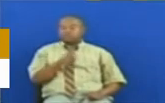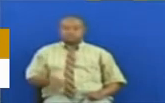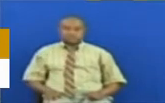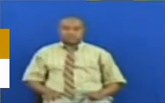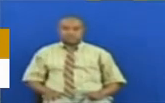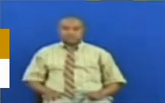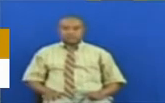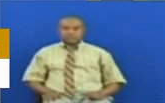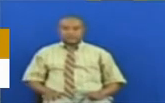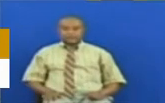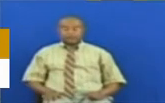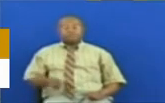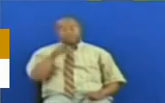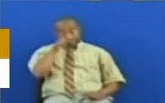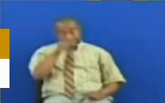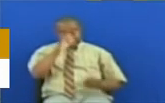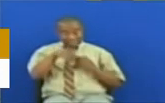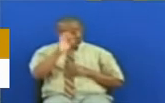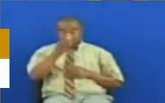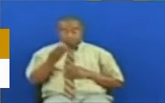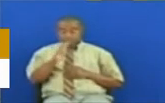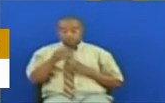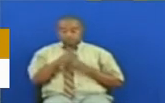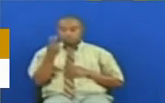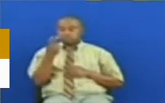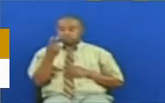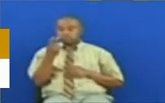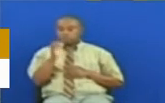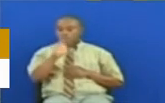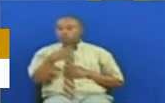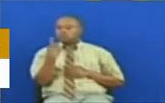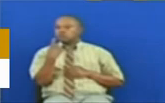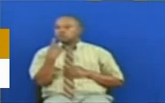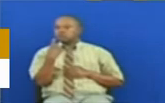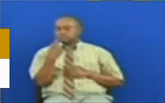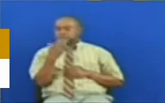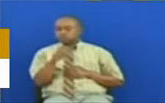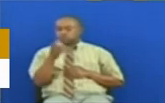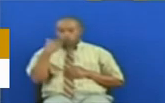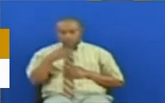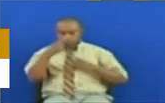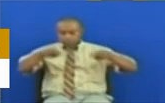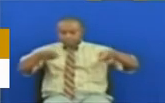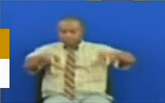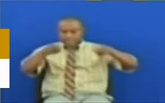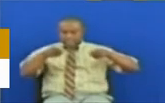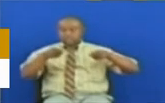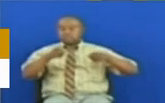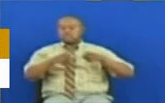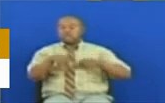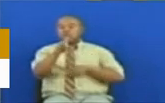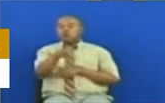ni pato ambalo linaingiza zaidi ya bilioni 200 kwa mwaka mmoja, kwa sababu kila meli inayokuja